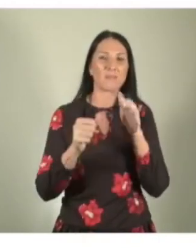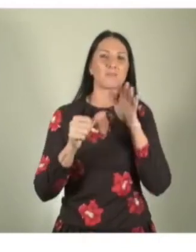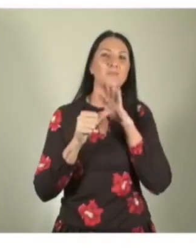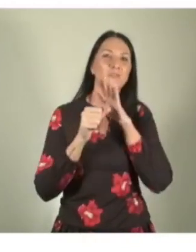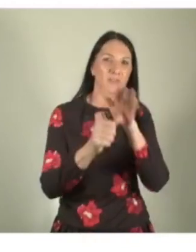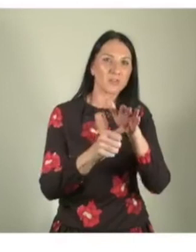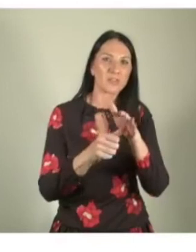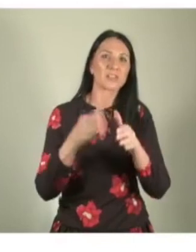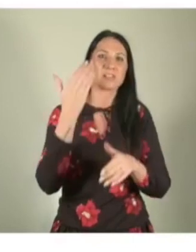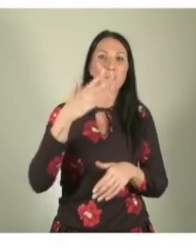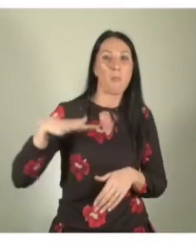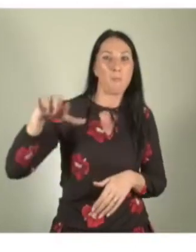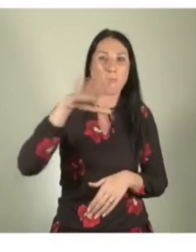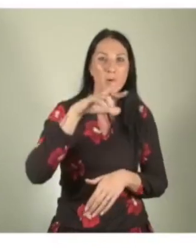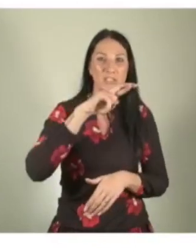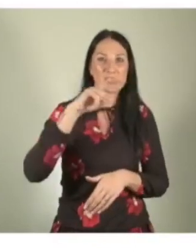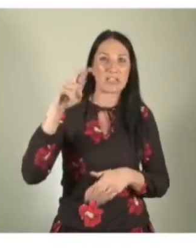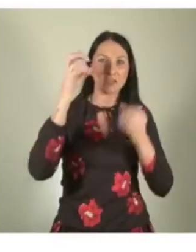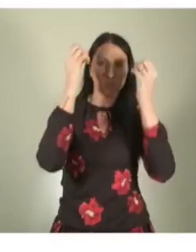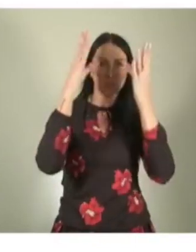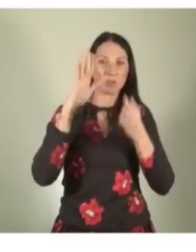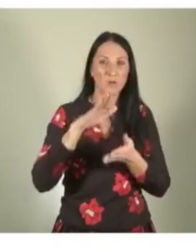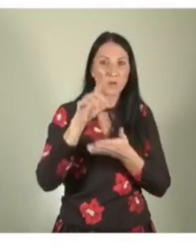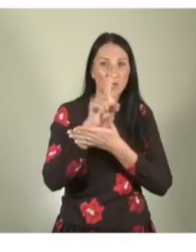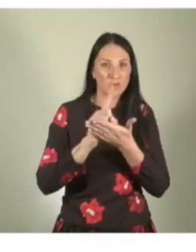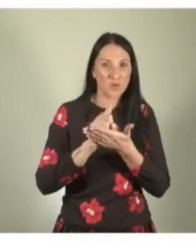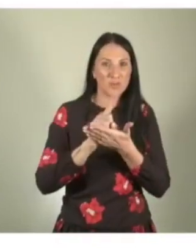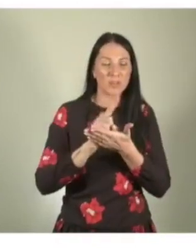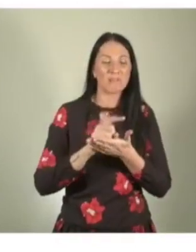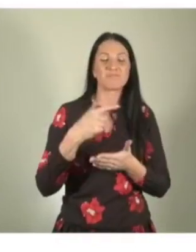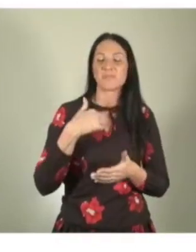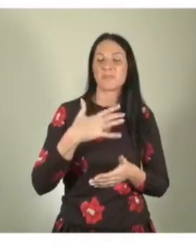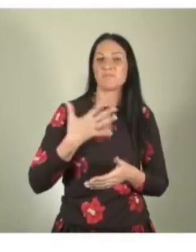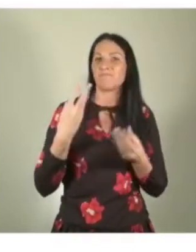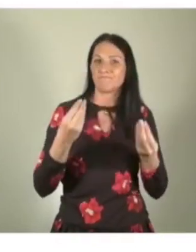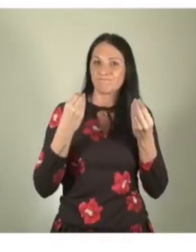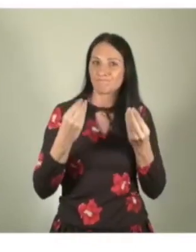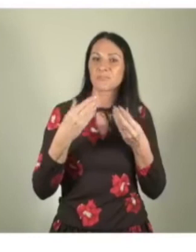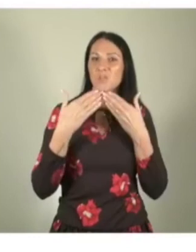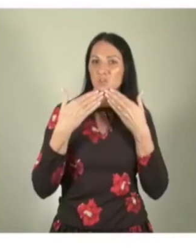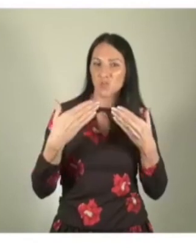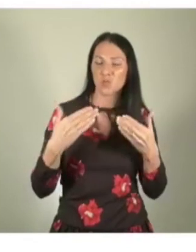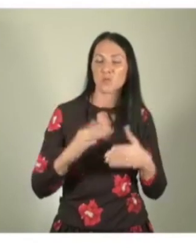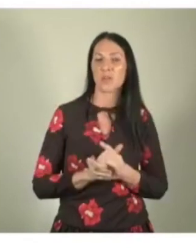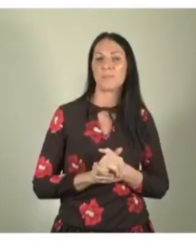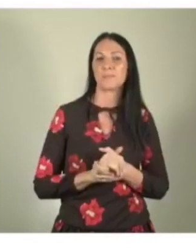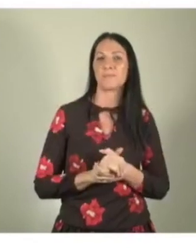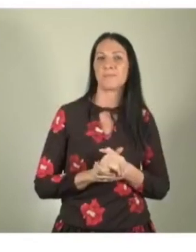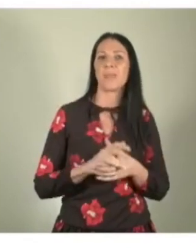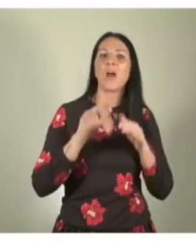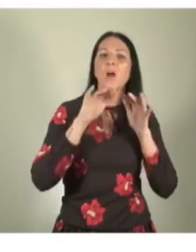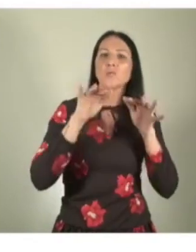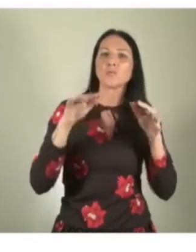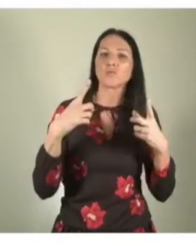przewodniczenia Społecznej Radzie Kultury Dolnego Śląska. To dla mnie wielki zaszczyt. Wiele osób z członków